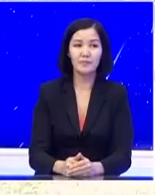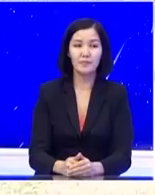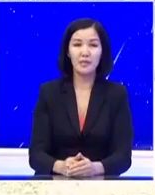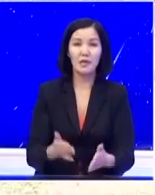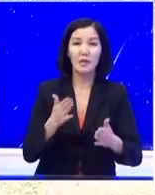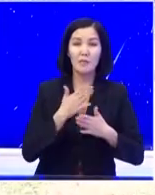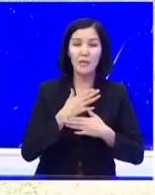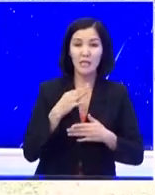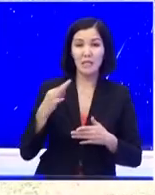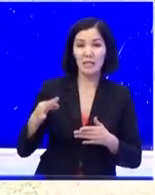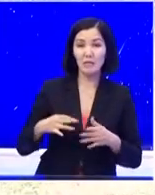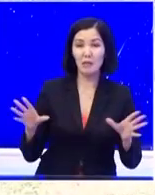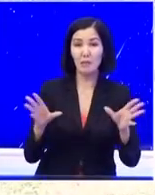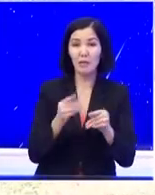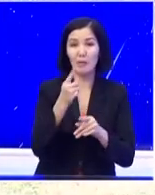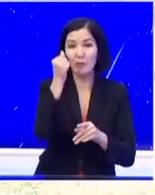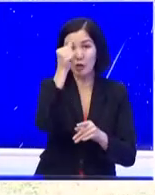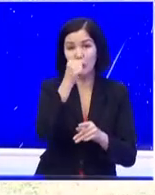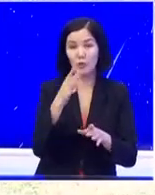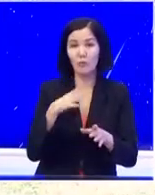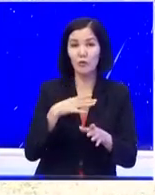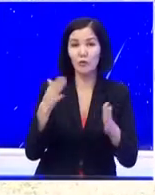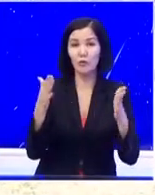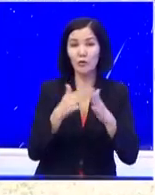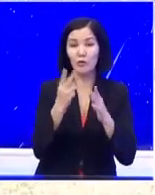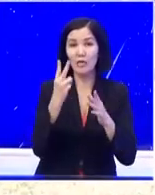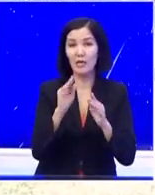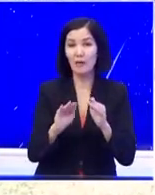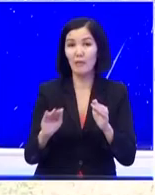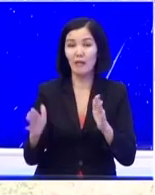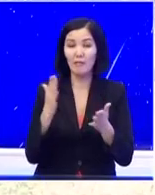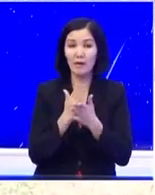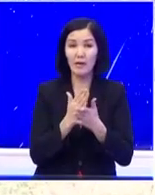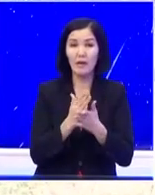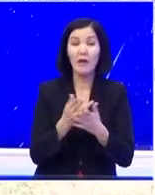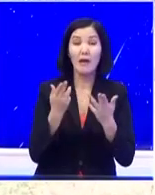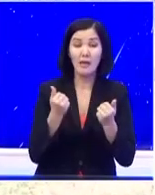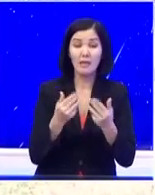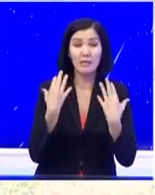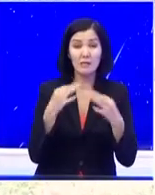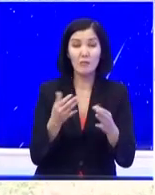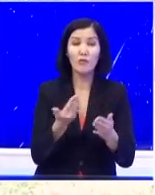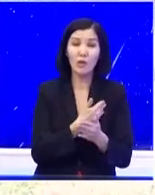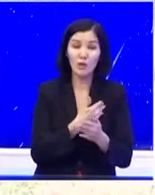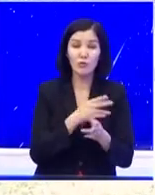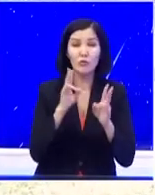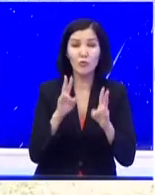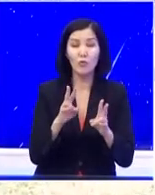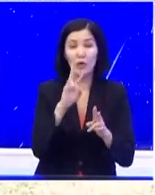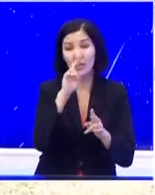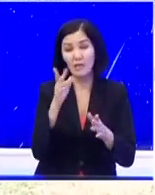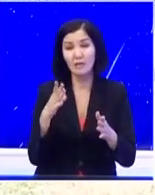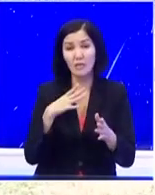Мен сәбейіммен осында жүргеніме бір жылдан асты. Мені үйде қос сәбейім тосып отыр. Әрине, еркіндікке не жетсін. Көп жағдайда байқай